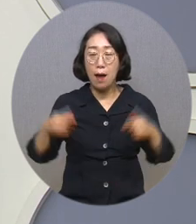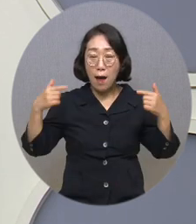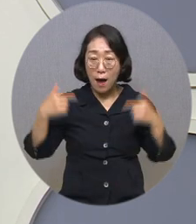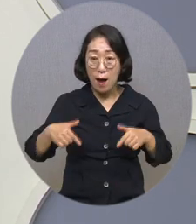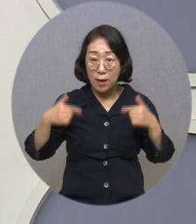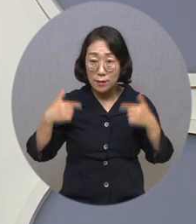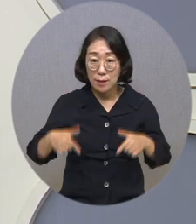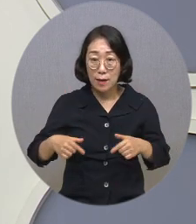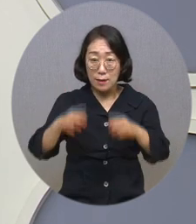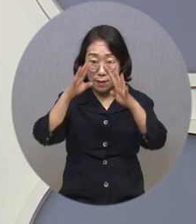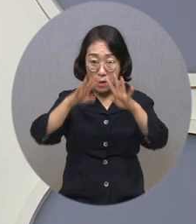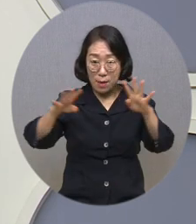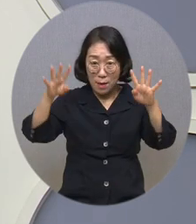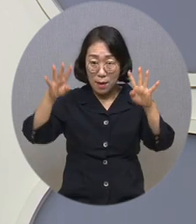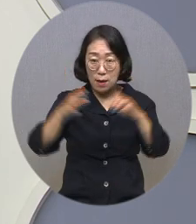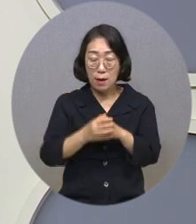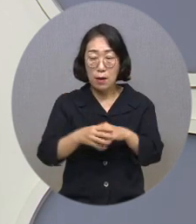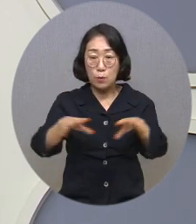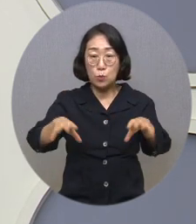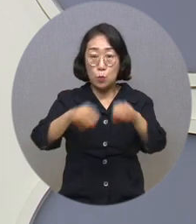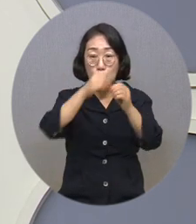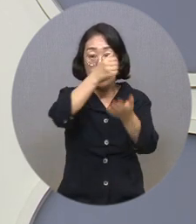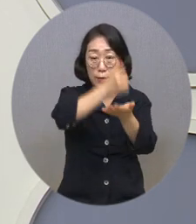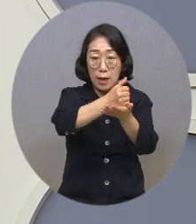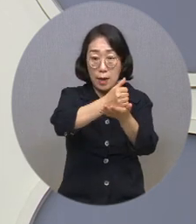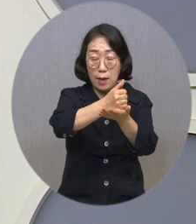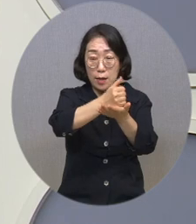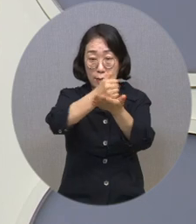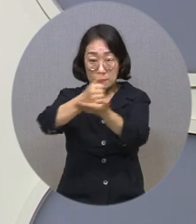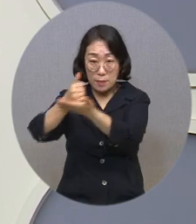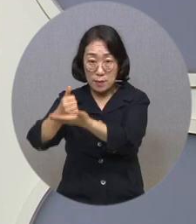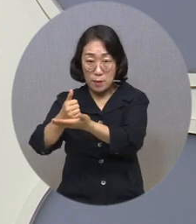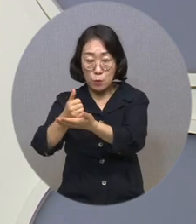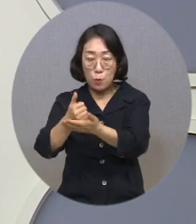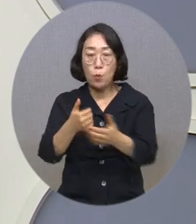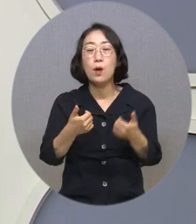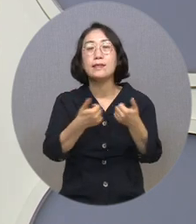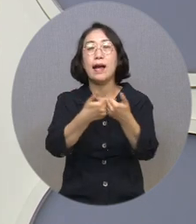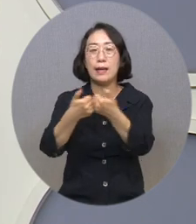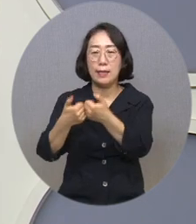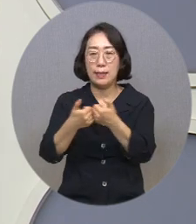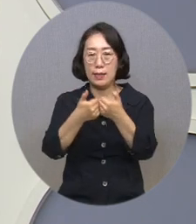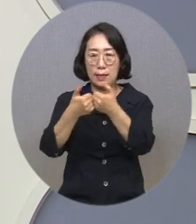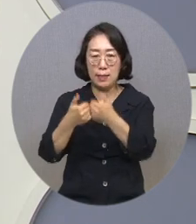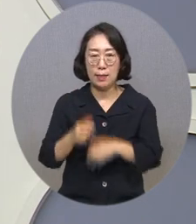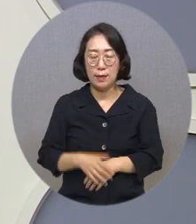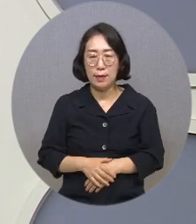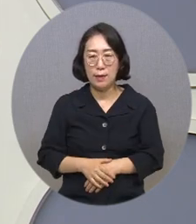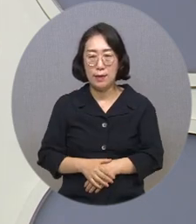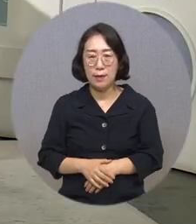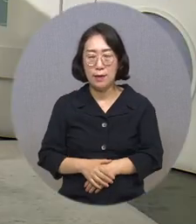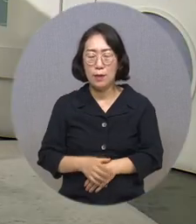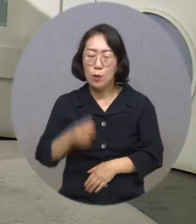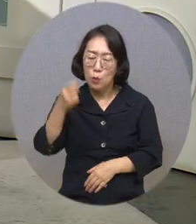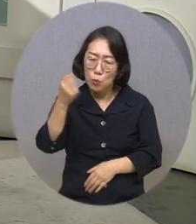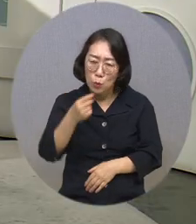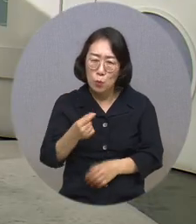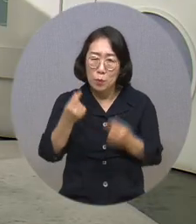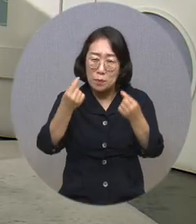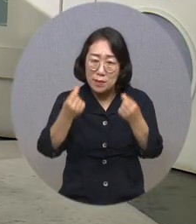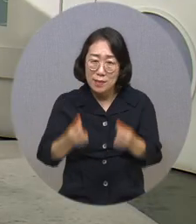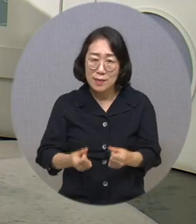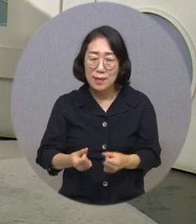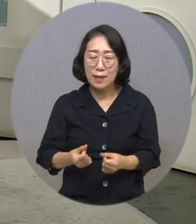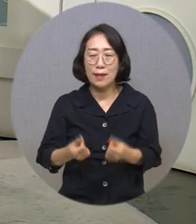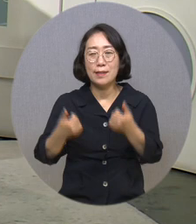항상 그 대학들하고 같이 총장님들하고 상의하는 게 서로 비슷비슷한 걸로 해서 싸우지 말자라는 이제 그런 겁니다.